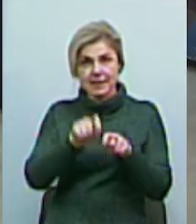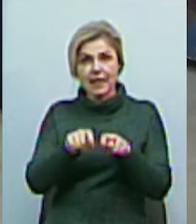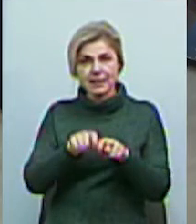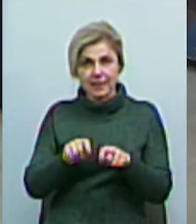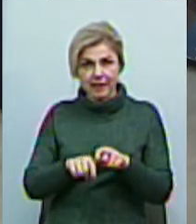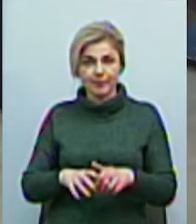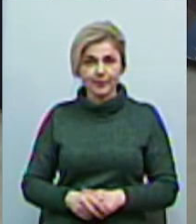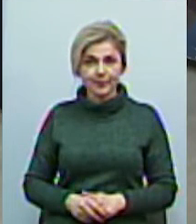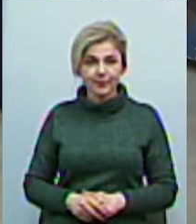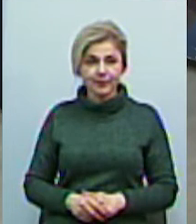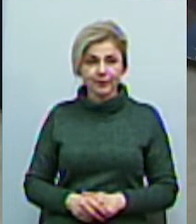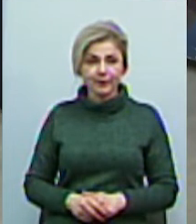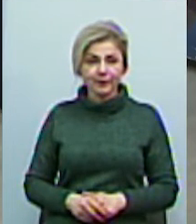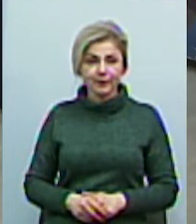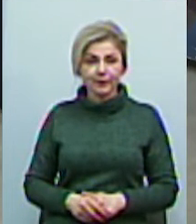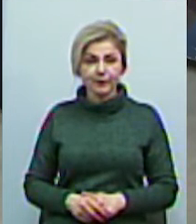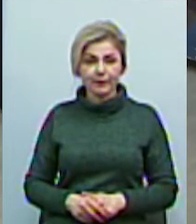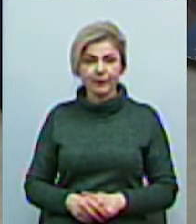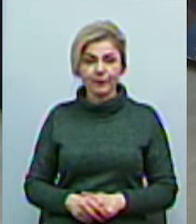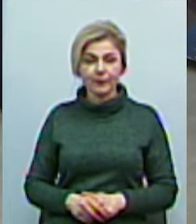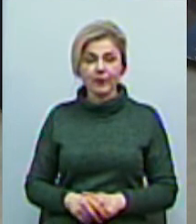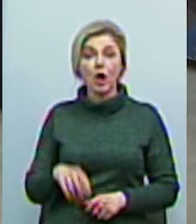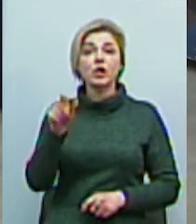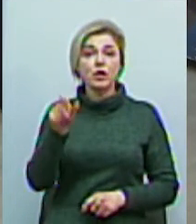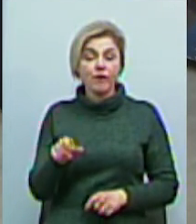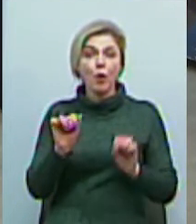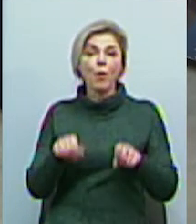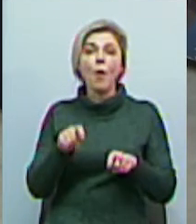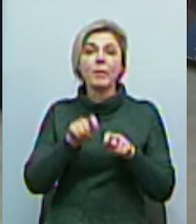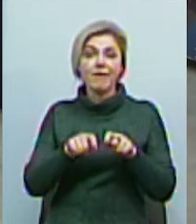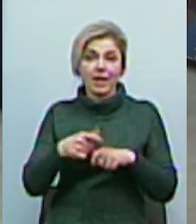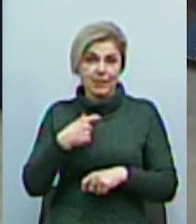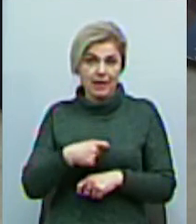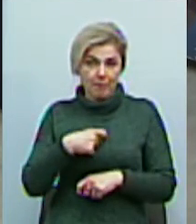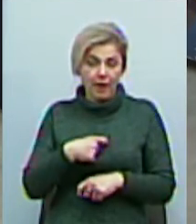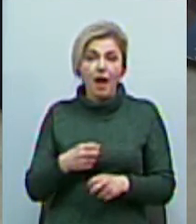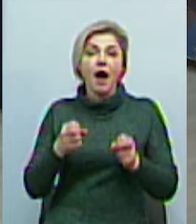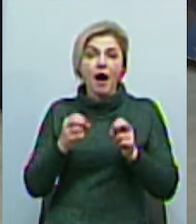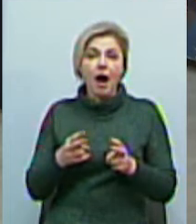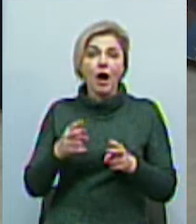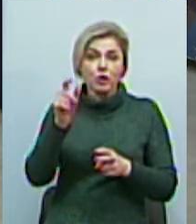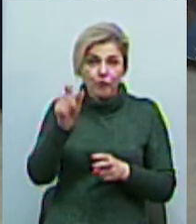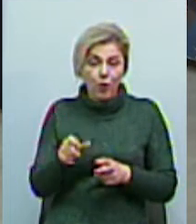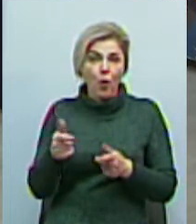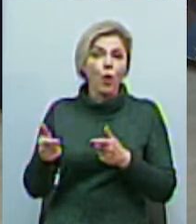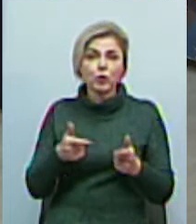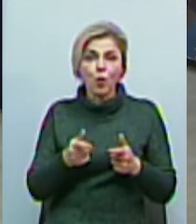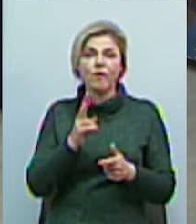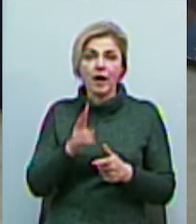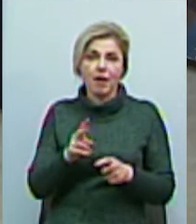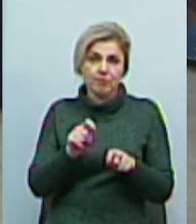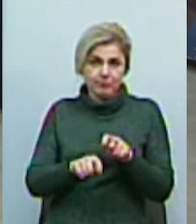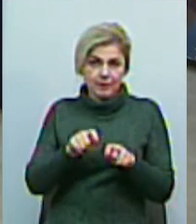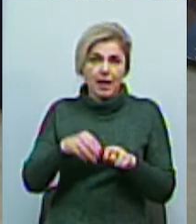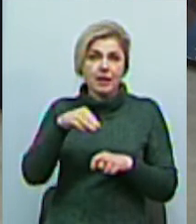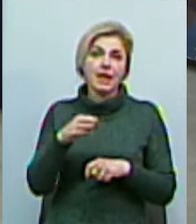Схожі, тобто, так? Так. Особа може перевірити на себе, наскільки вона готова до проходження тестування